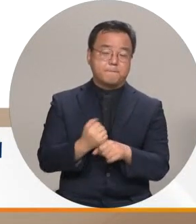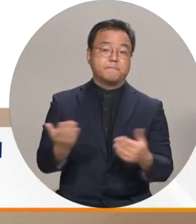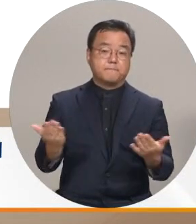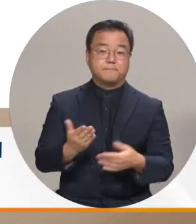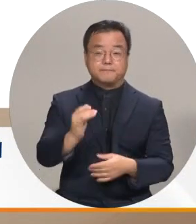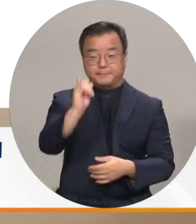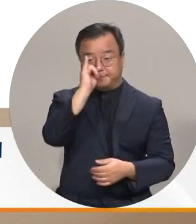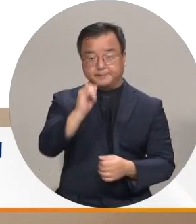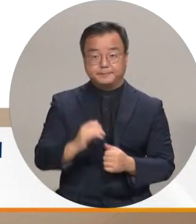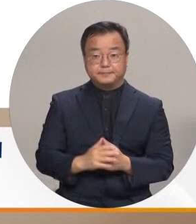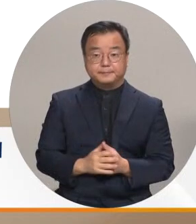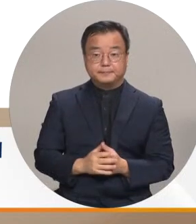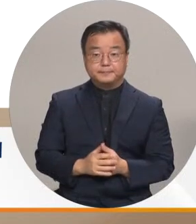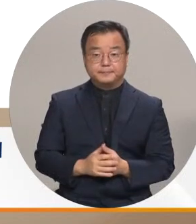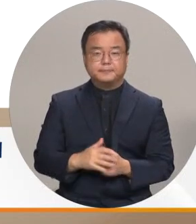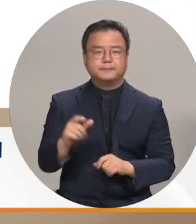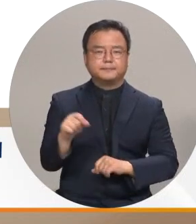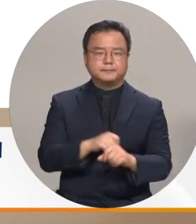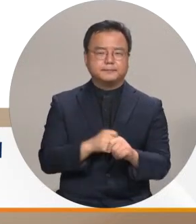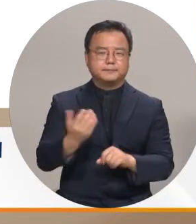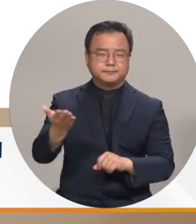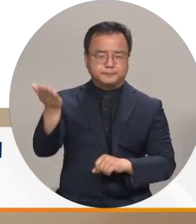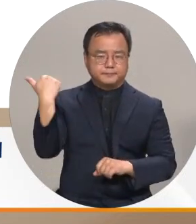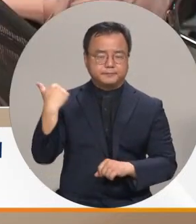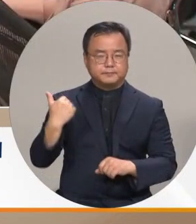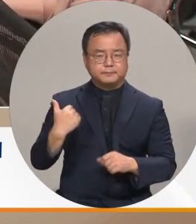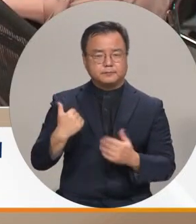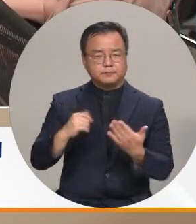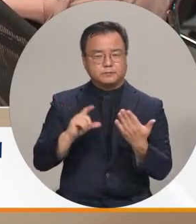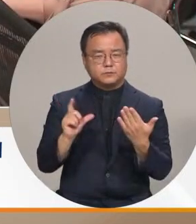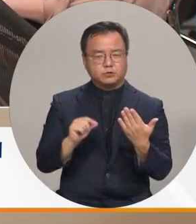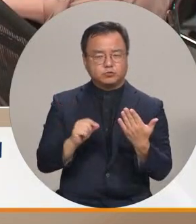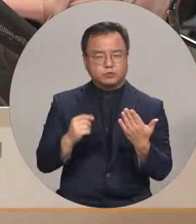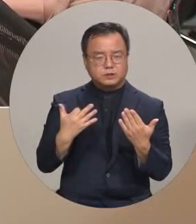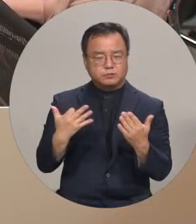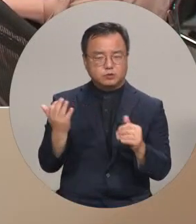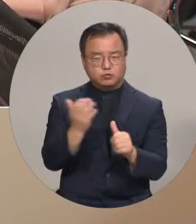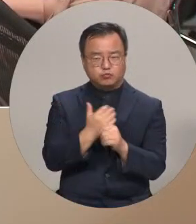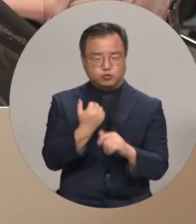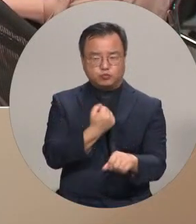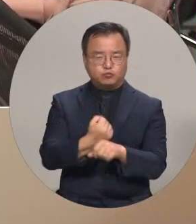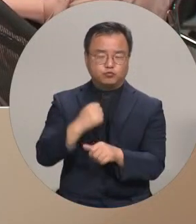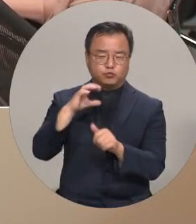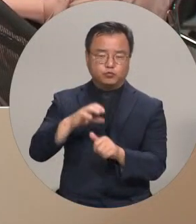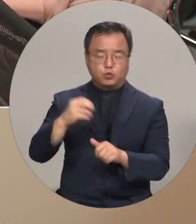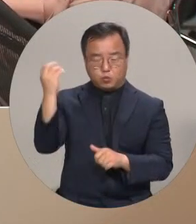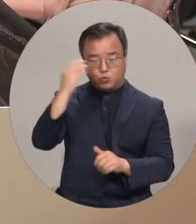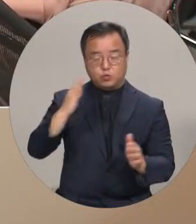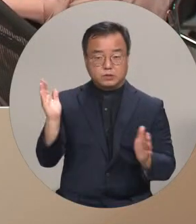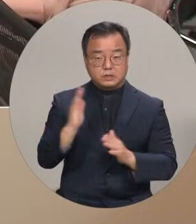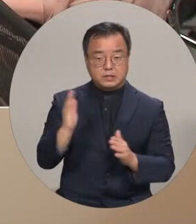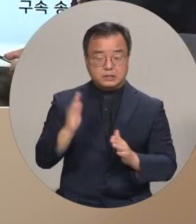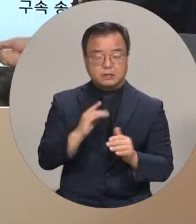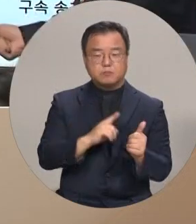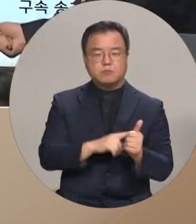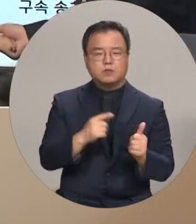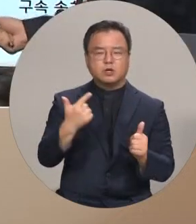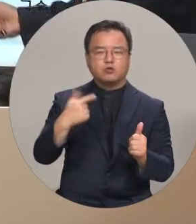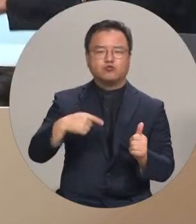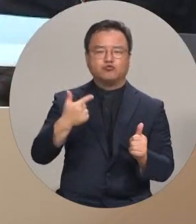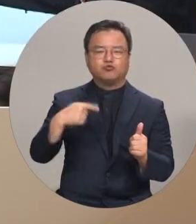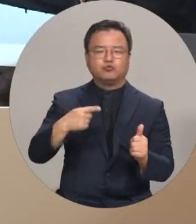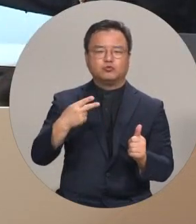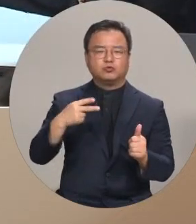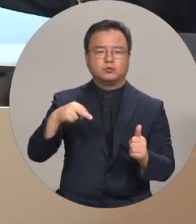합니다 어 특히 지난 19일에 구속된 고등학생 군의 이른바 누누 스터디 사건이라는